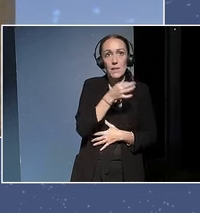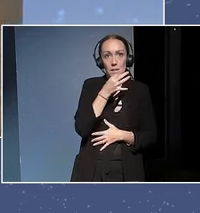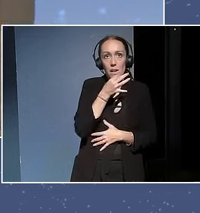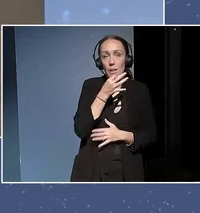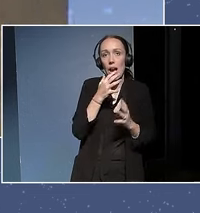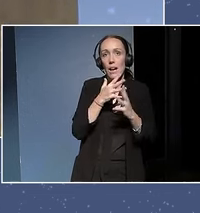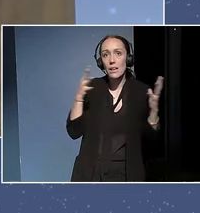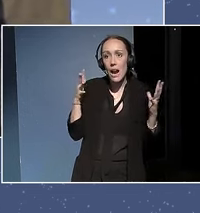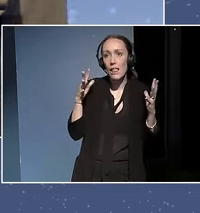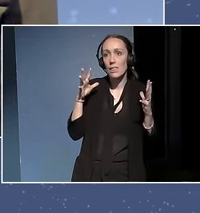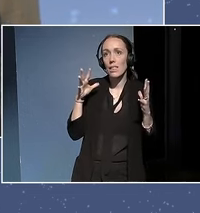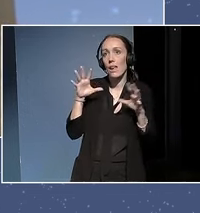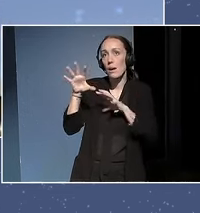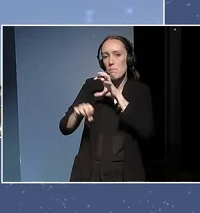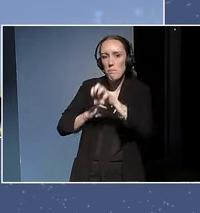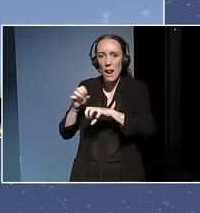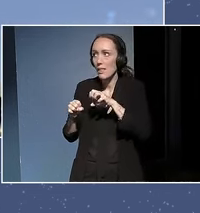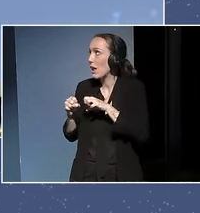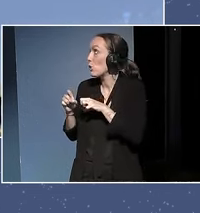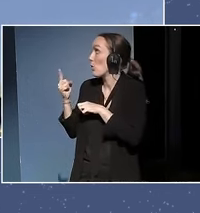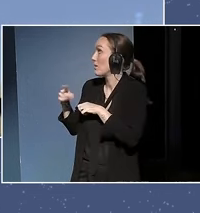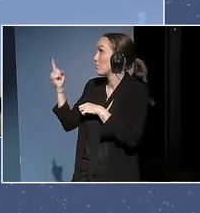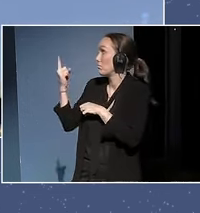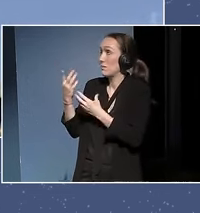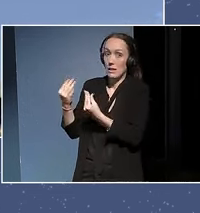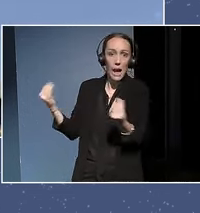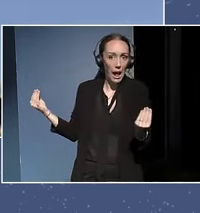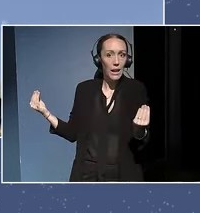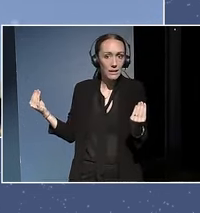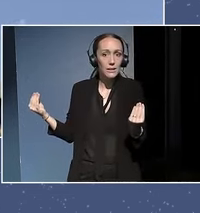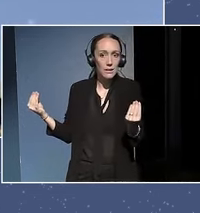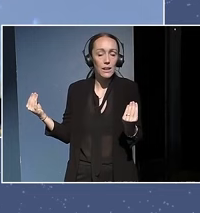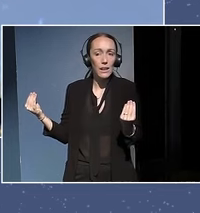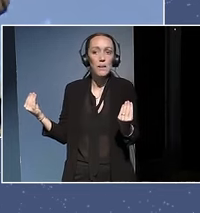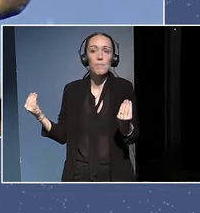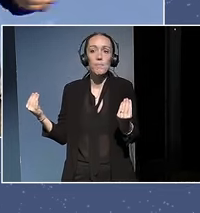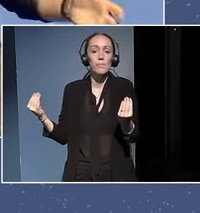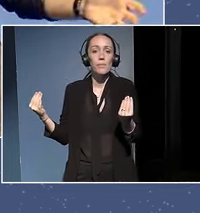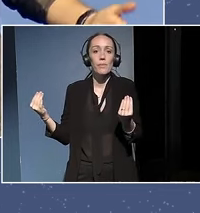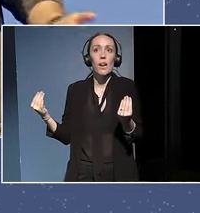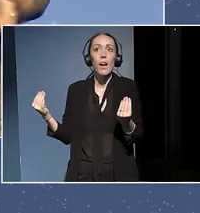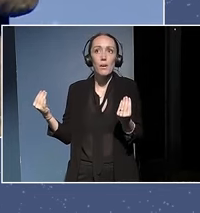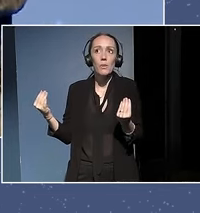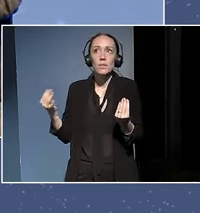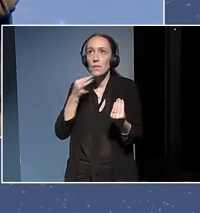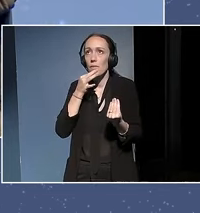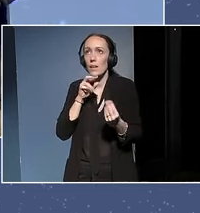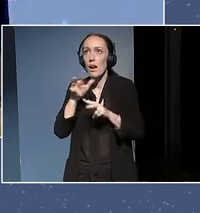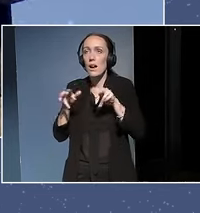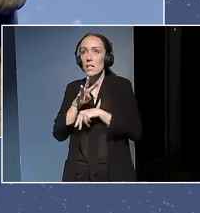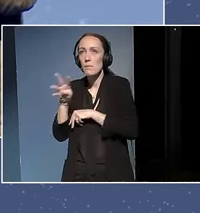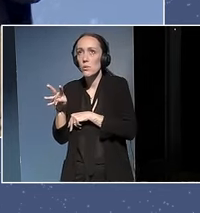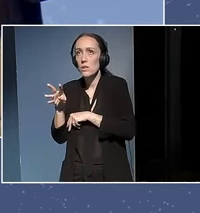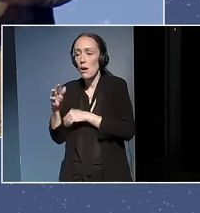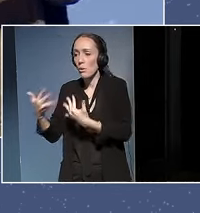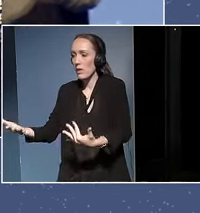grandi predatori qui ne vediamo alcuni Eccoli qua uno dei forse il più grande predatore presente l'abbiamo preso l'abbiamo spostato l'abbiamo messo nell'acqua